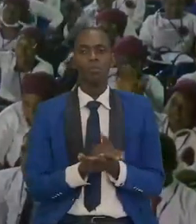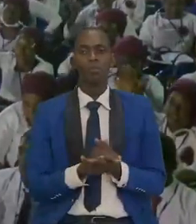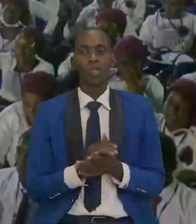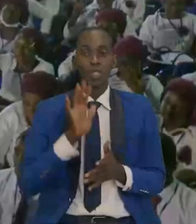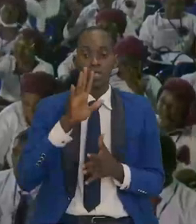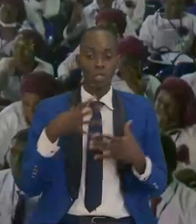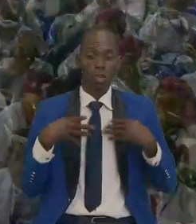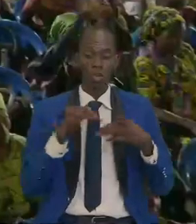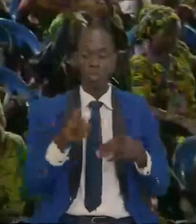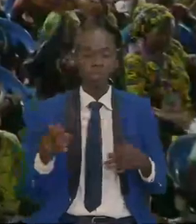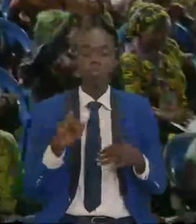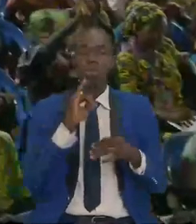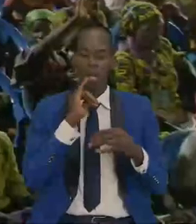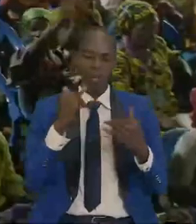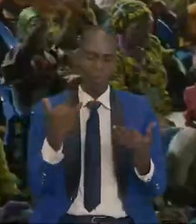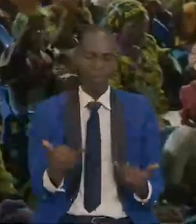La délivrance est venue.